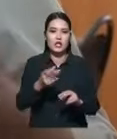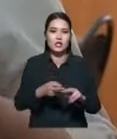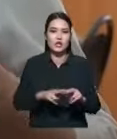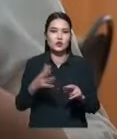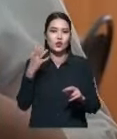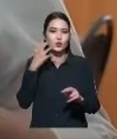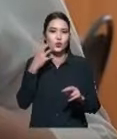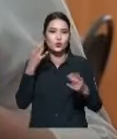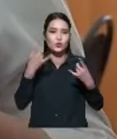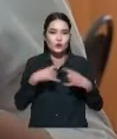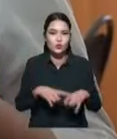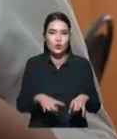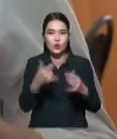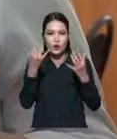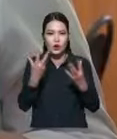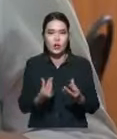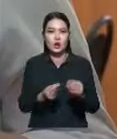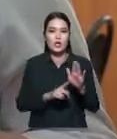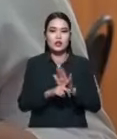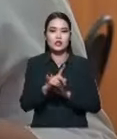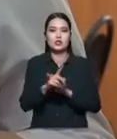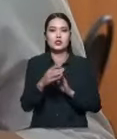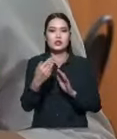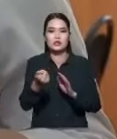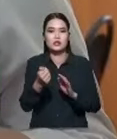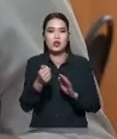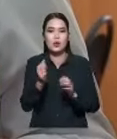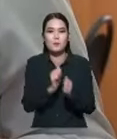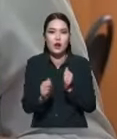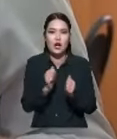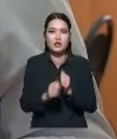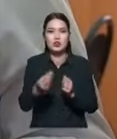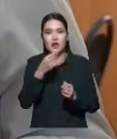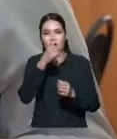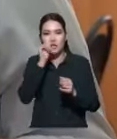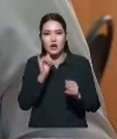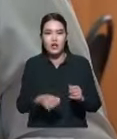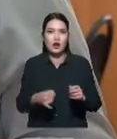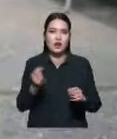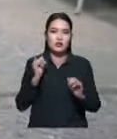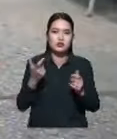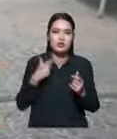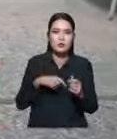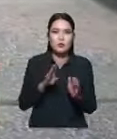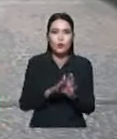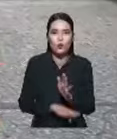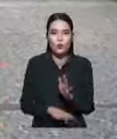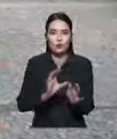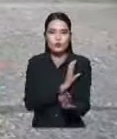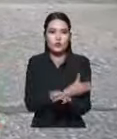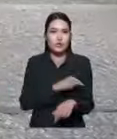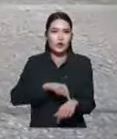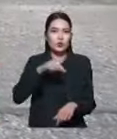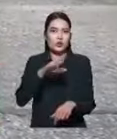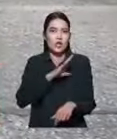жүктілік туған күннен бастап ол кісіде сондай болған. Постоянно құсады, тамақ іше алмайды, жүрек айнайды, лоқси береді.